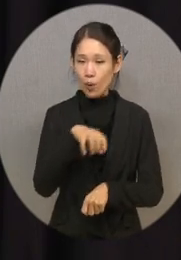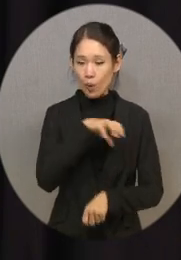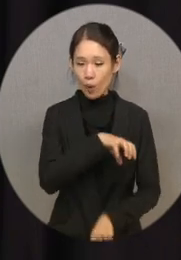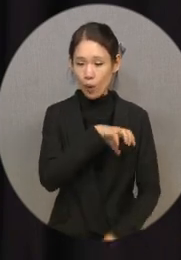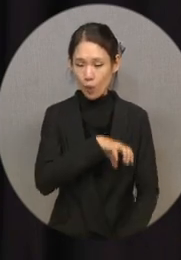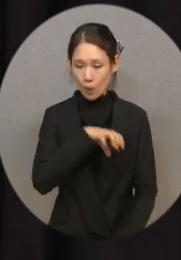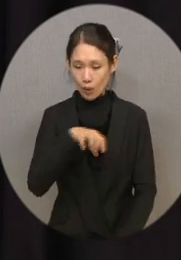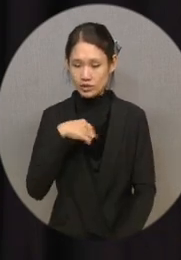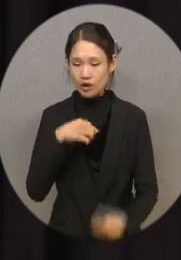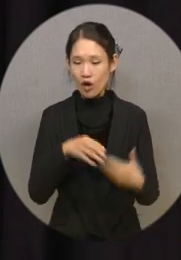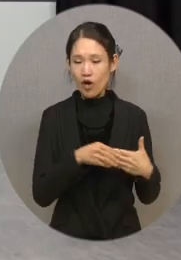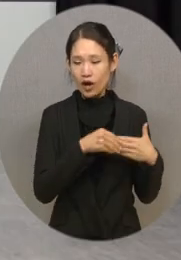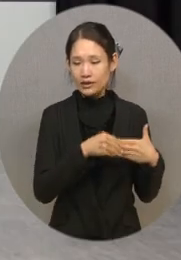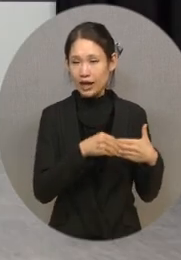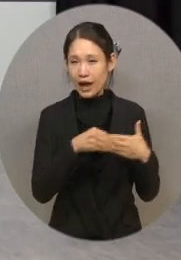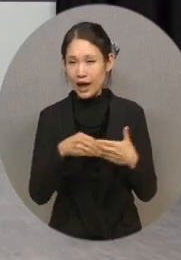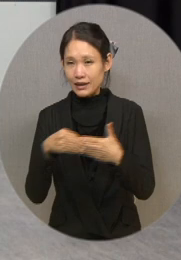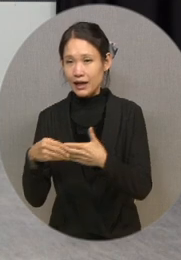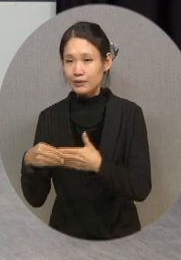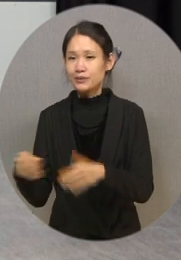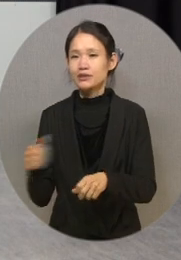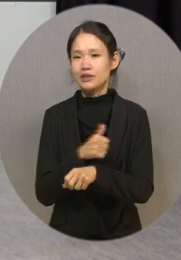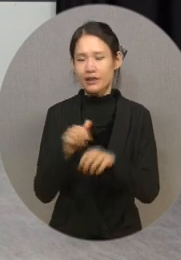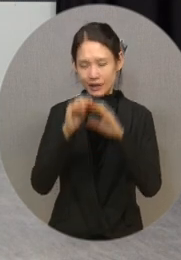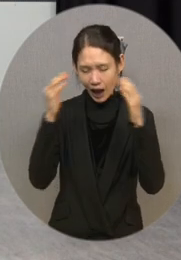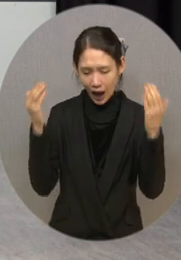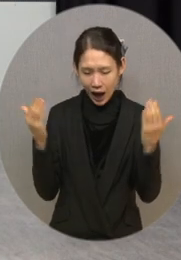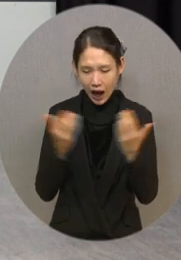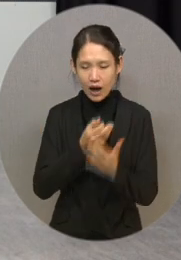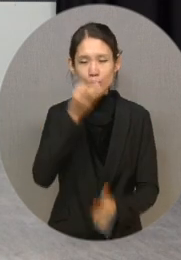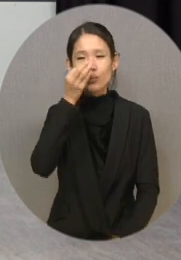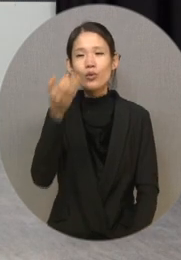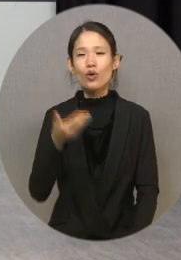다니면서 미국을 다 보여줬어요. 예, 그리고 심지어